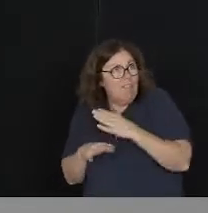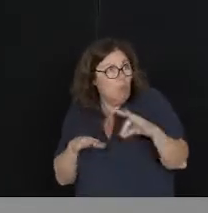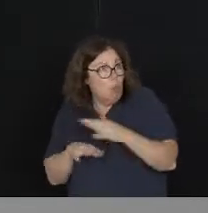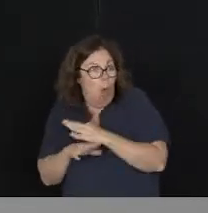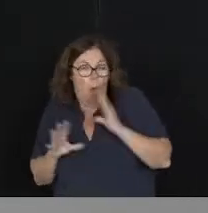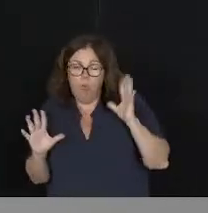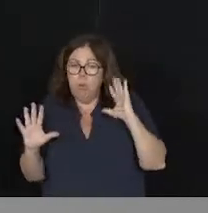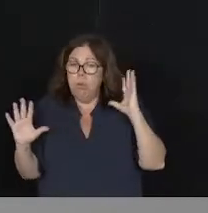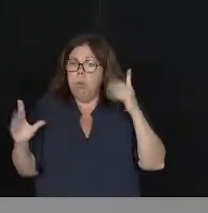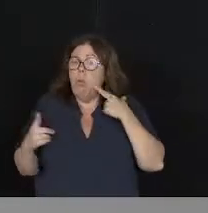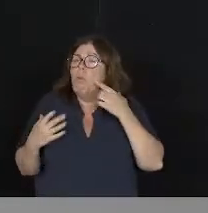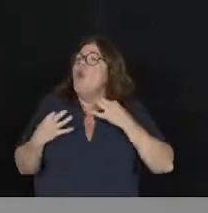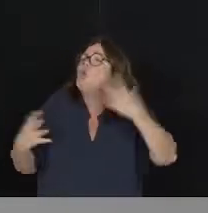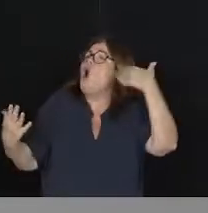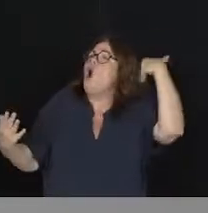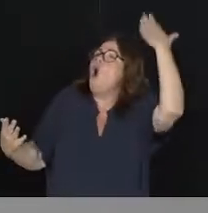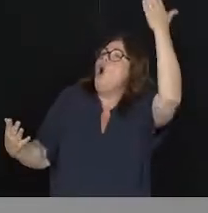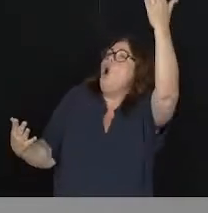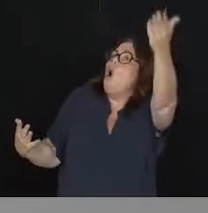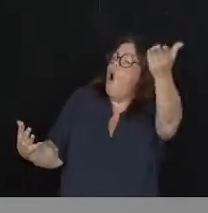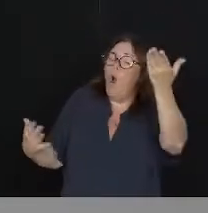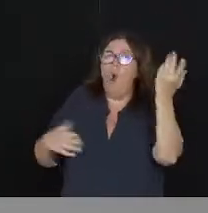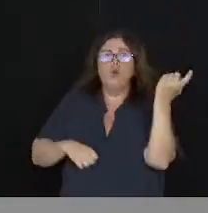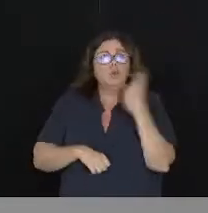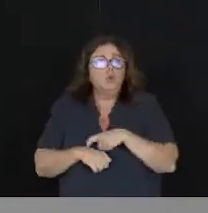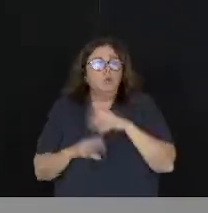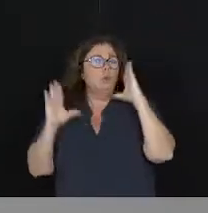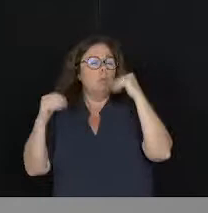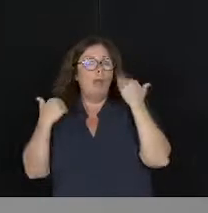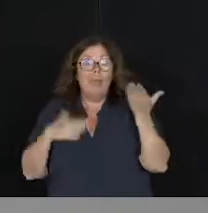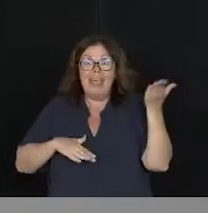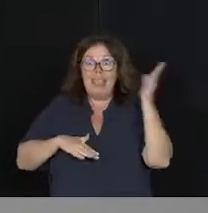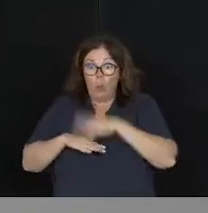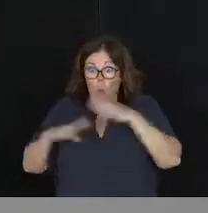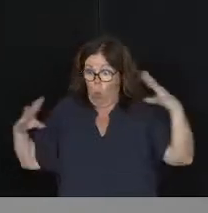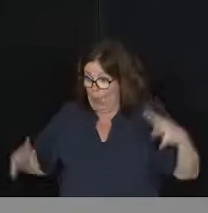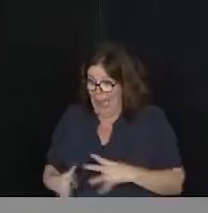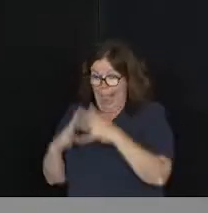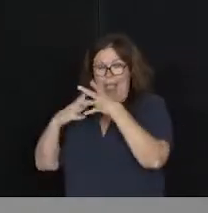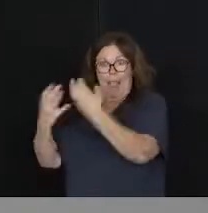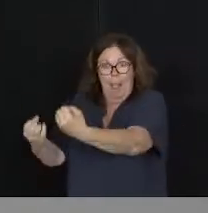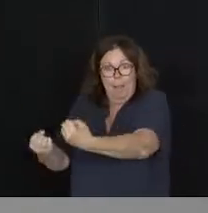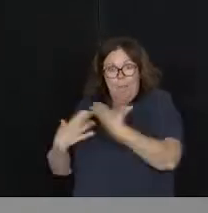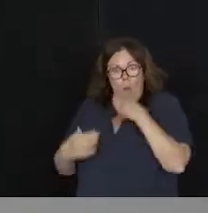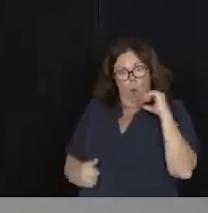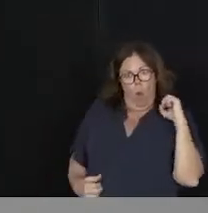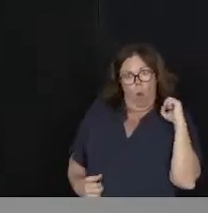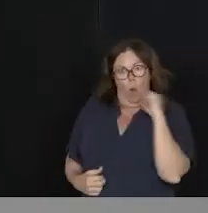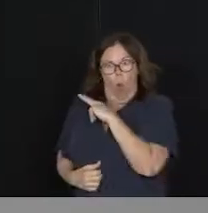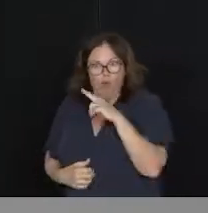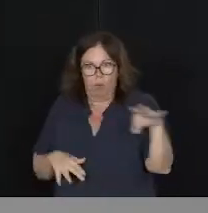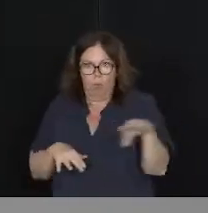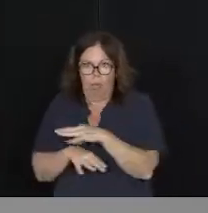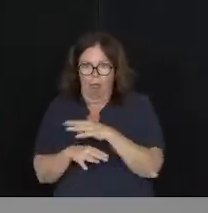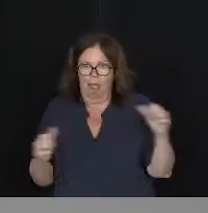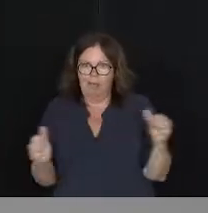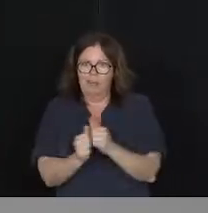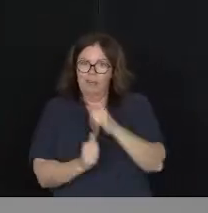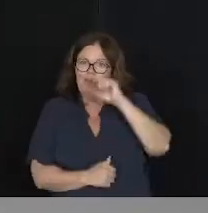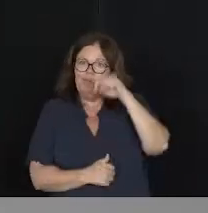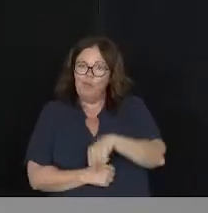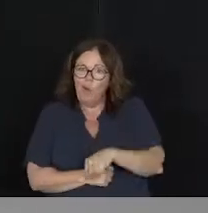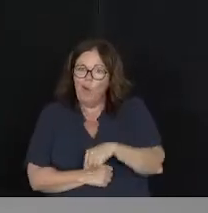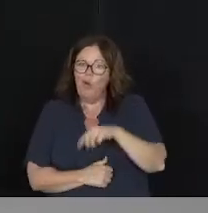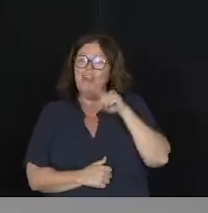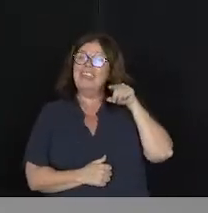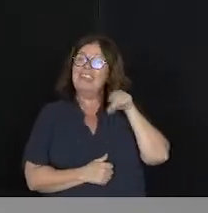ou en tout cas qui ne prévoyaient pas de se marier dans l'immédiat. Donc ces mariages qui sont improvisés, qui sont célébrés à la hâte,